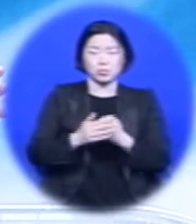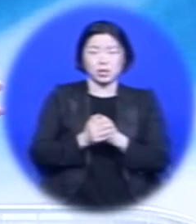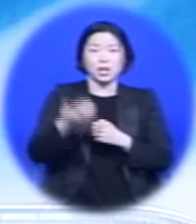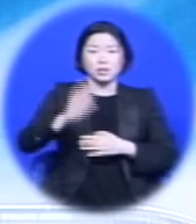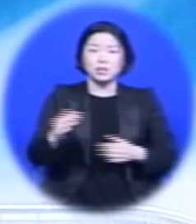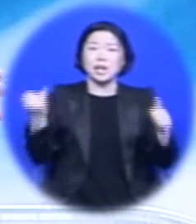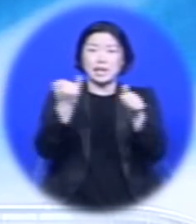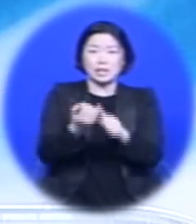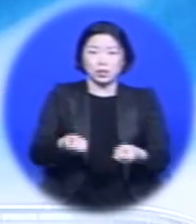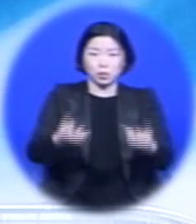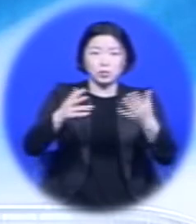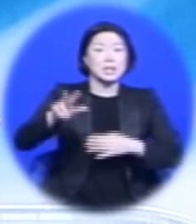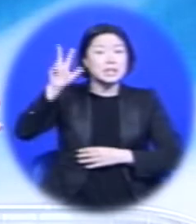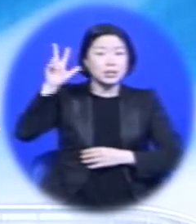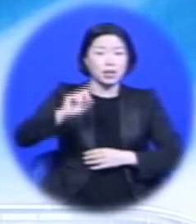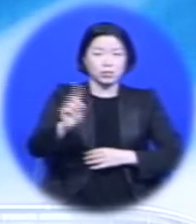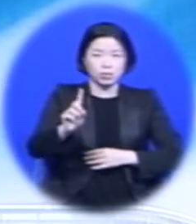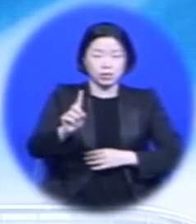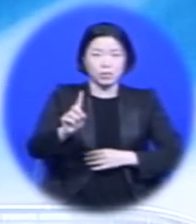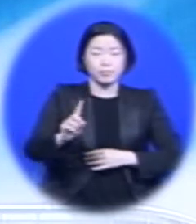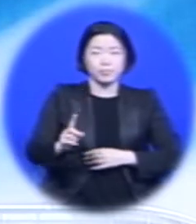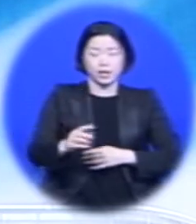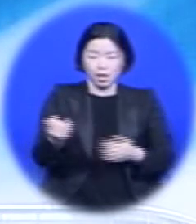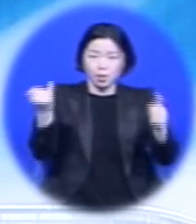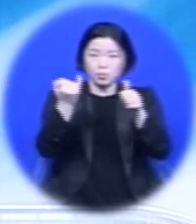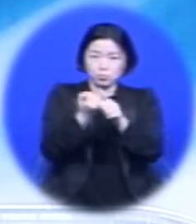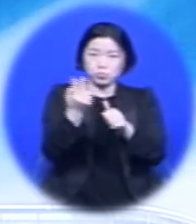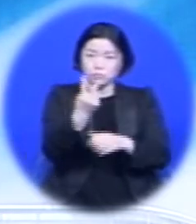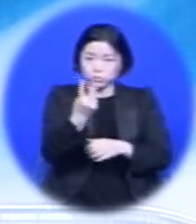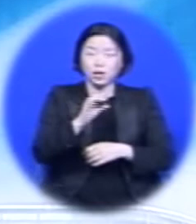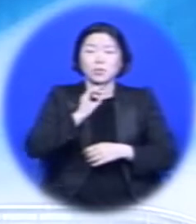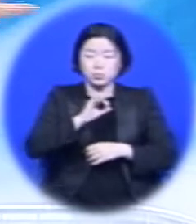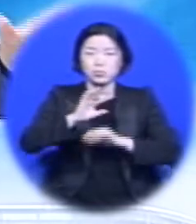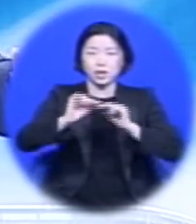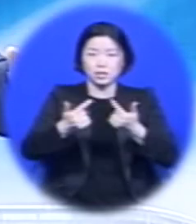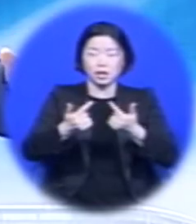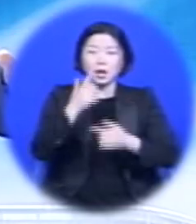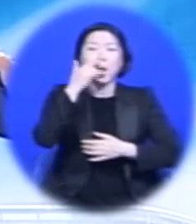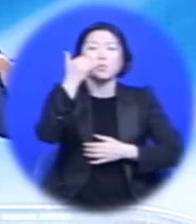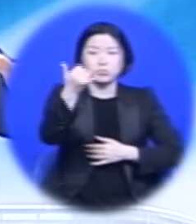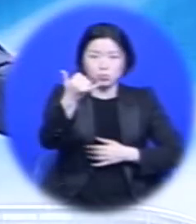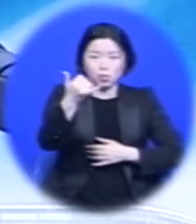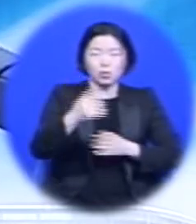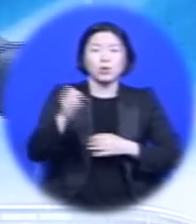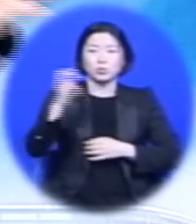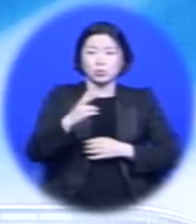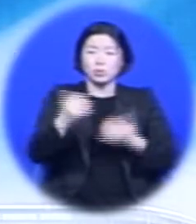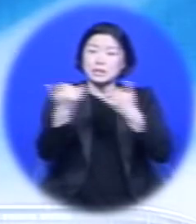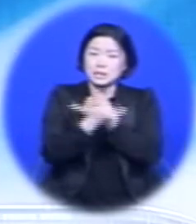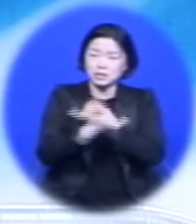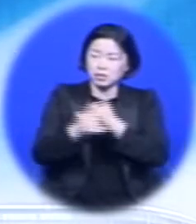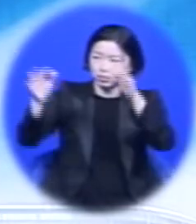결혼식 서약은요, 당사자들 뿐만 아니고 부모 모셔다 놓고 친지들